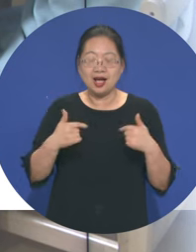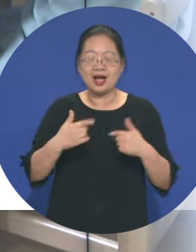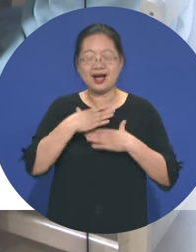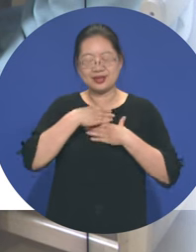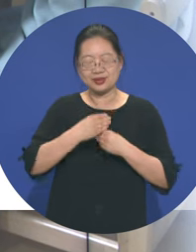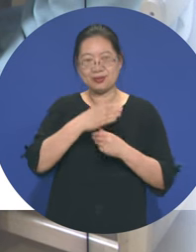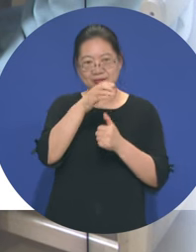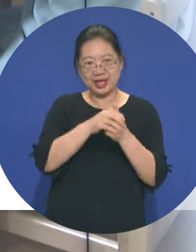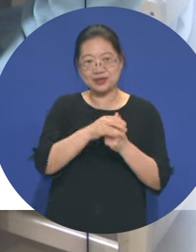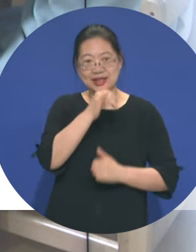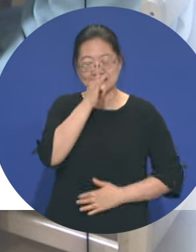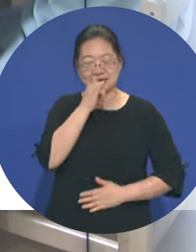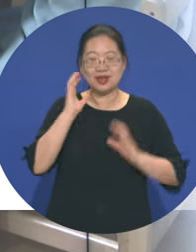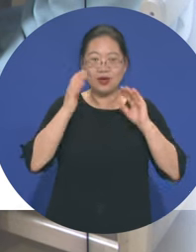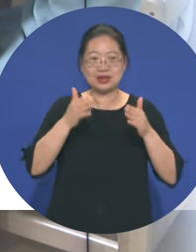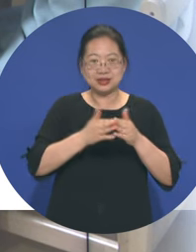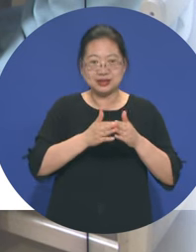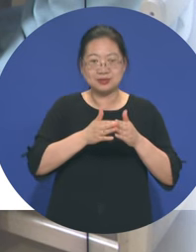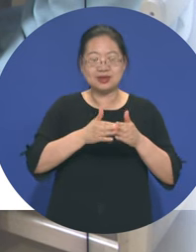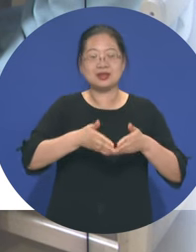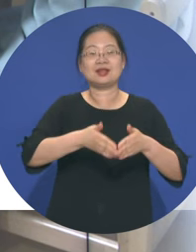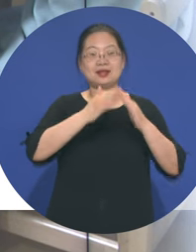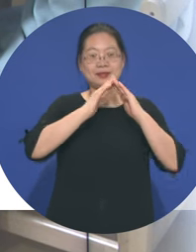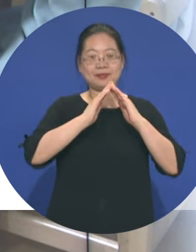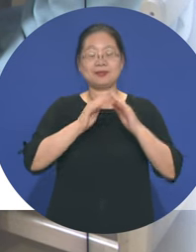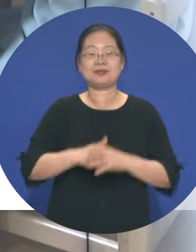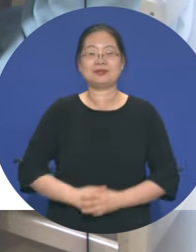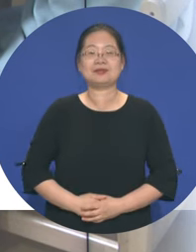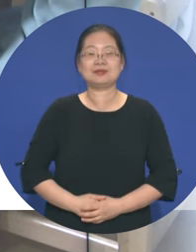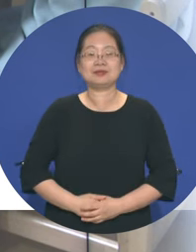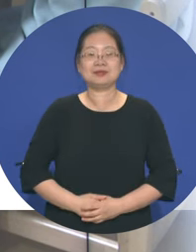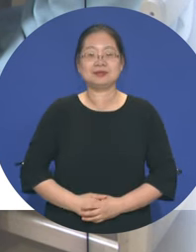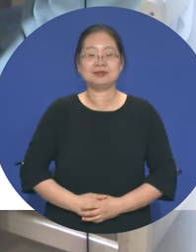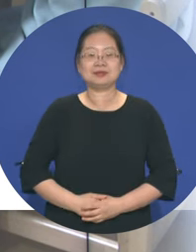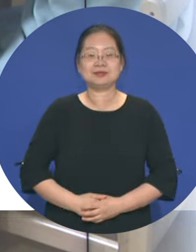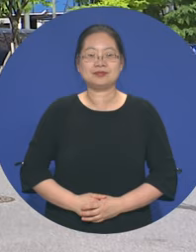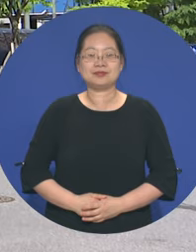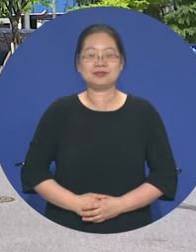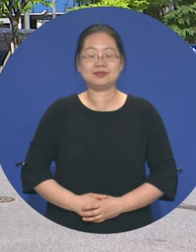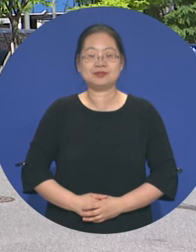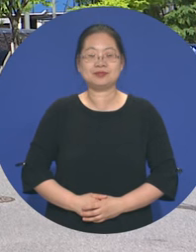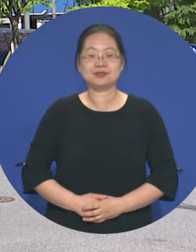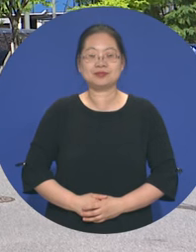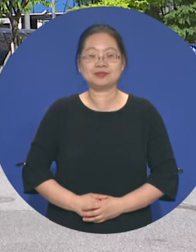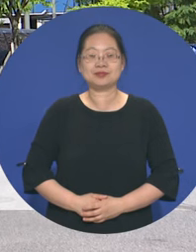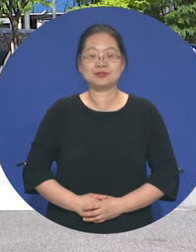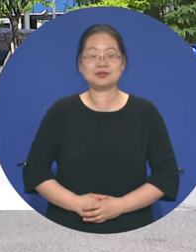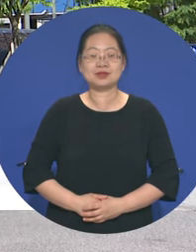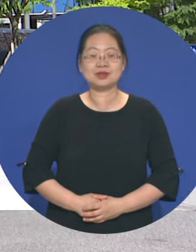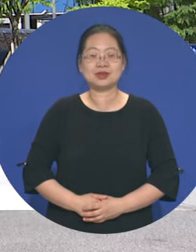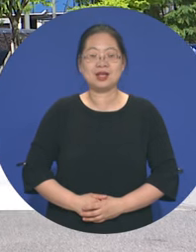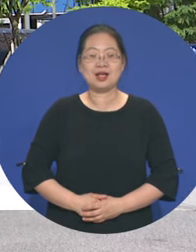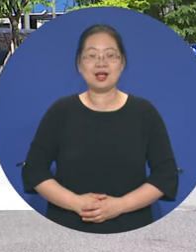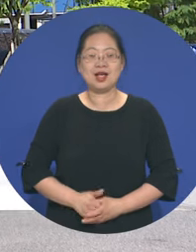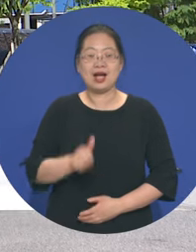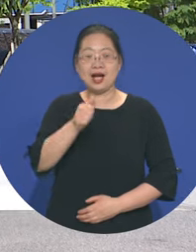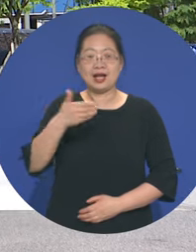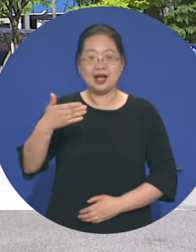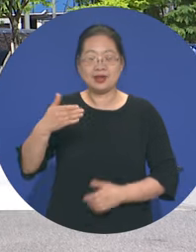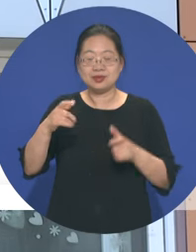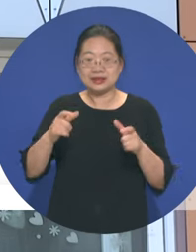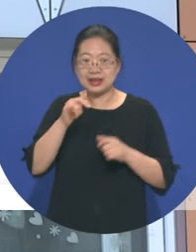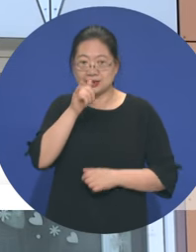안심하고 맡길 수 있는 어린이 집이 문을 열었습니다 최창 기자입니다 하남시에 위치한이 어린이